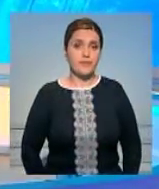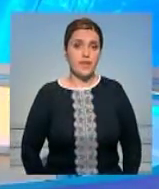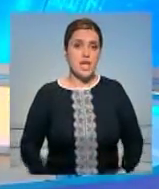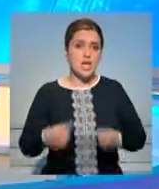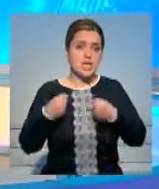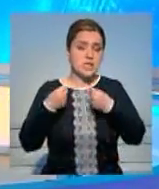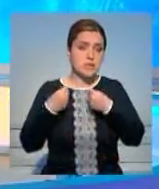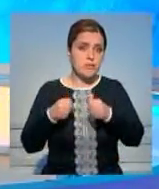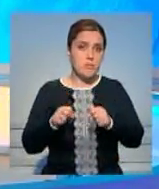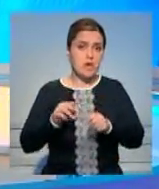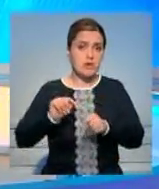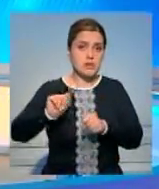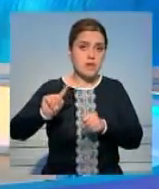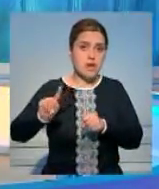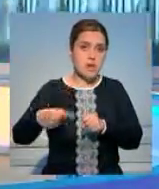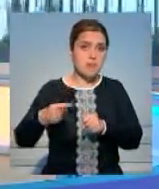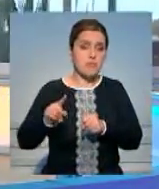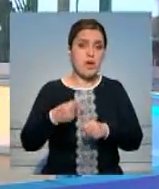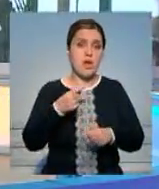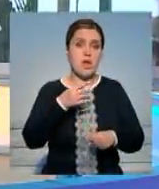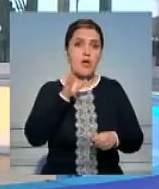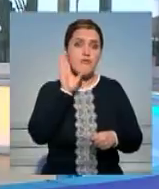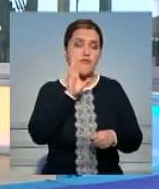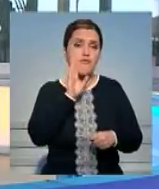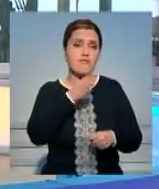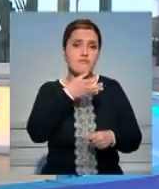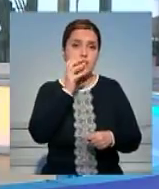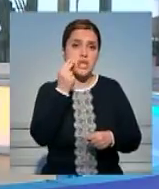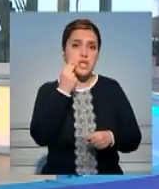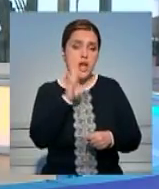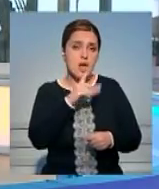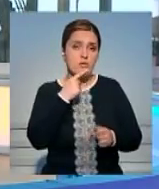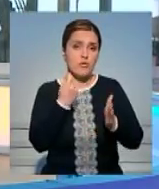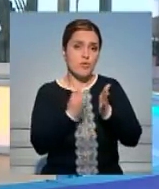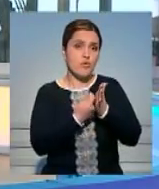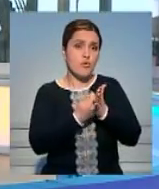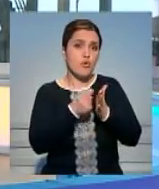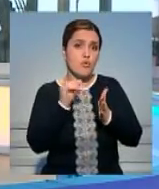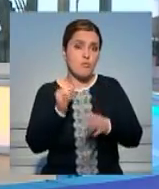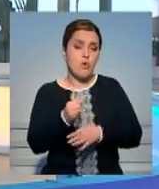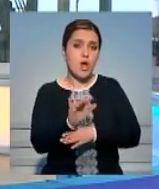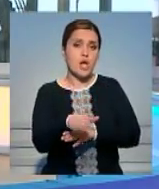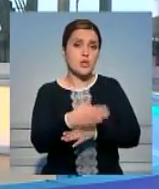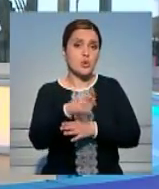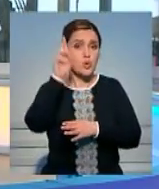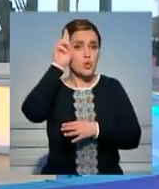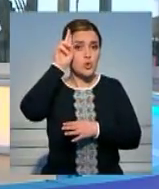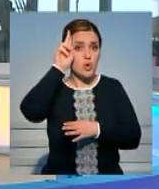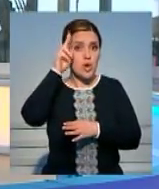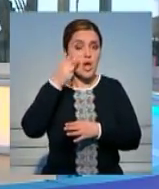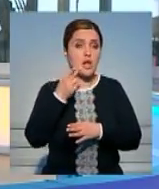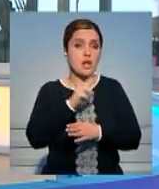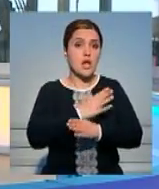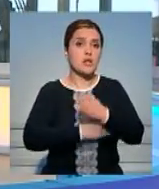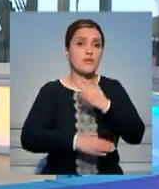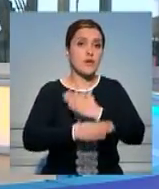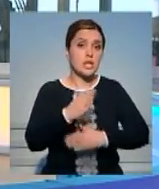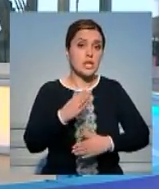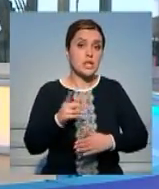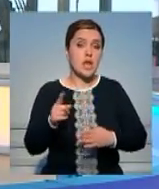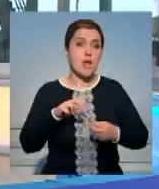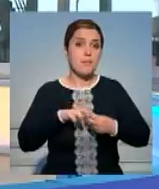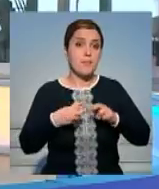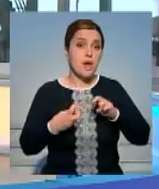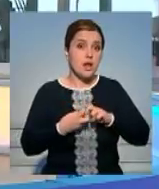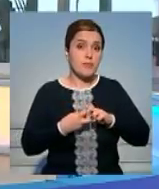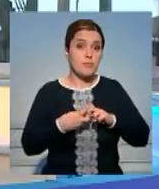Избиение и вымогательство, низкое качество питьевой воды, нарушение режима питания и отсутствие оборудованных санузлов для людей с особыми потребностями. С такими